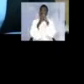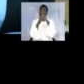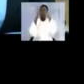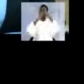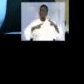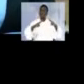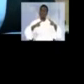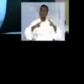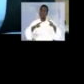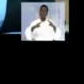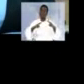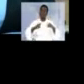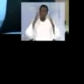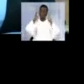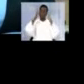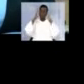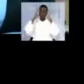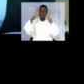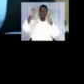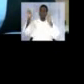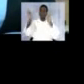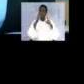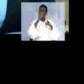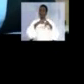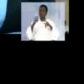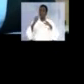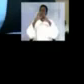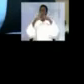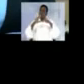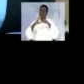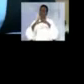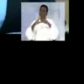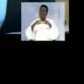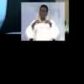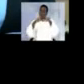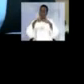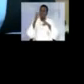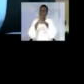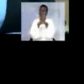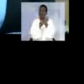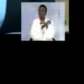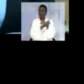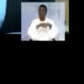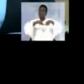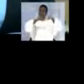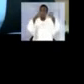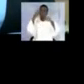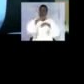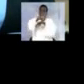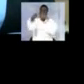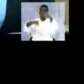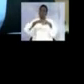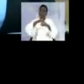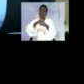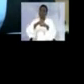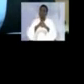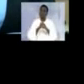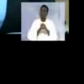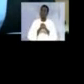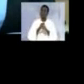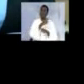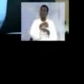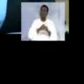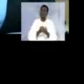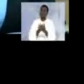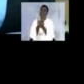rurale, stabilité des campagnes, développement durable pour tous